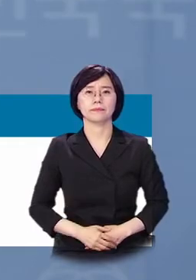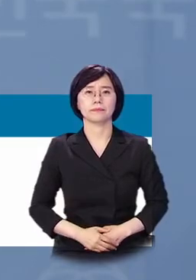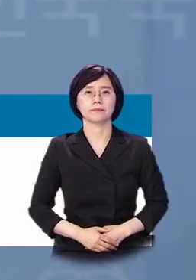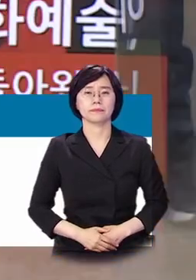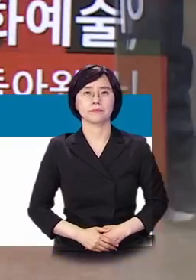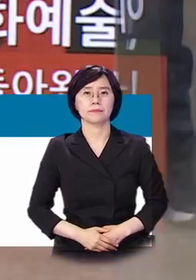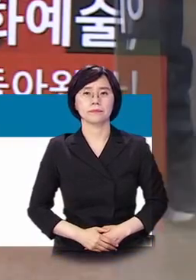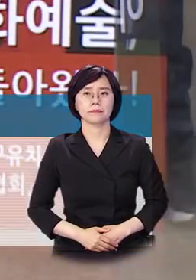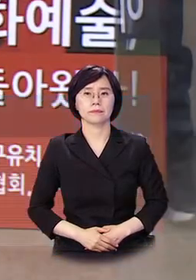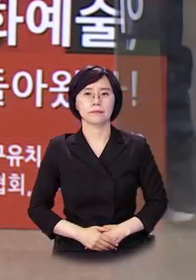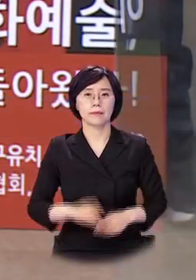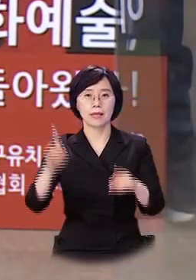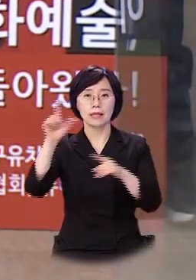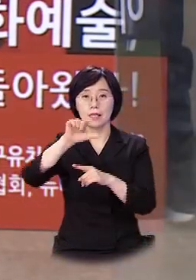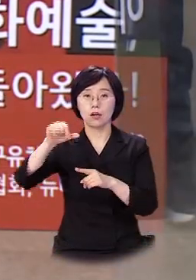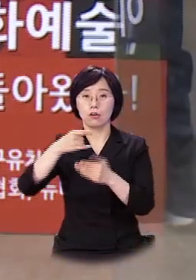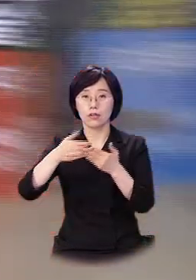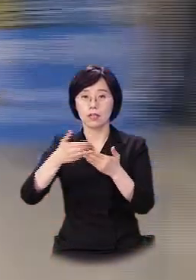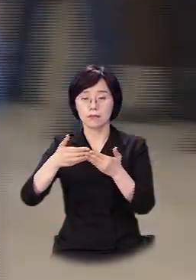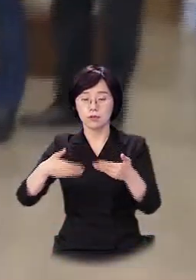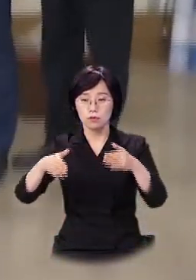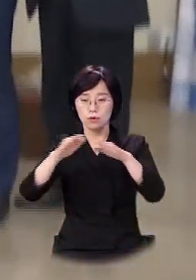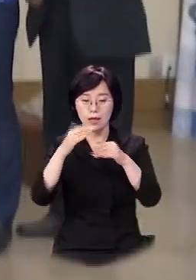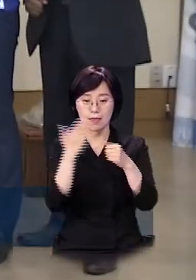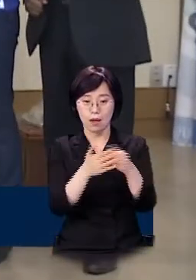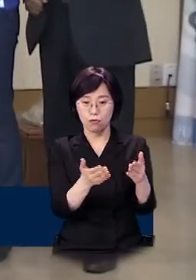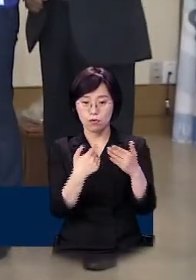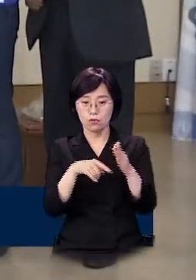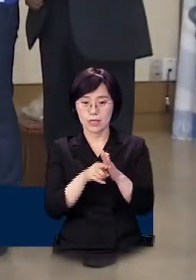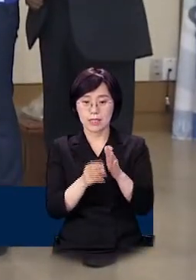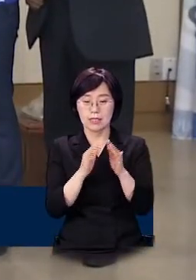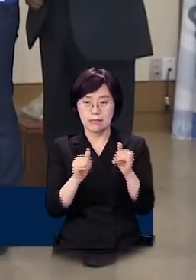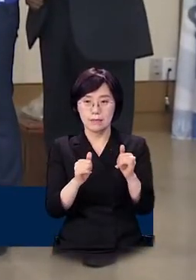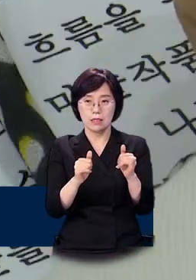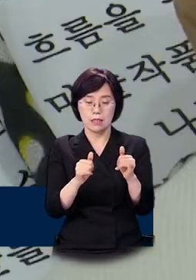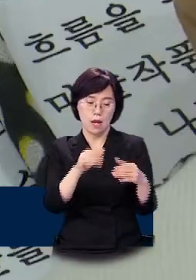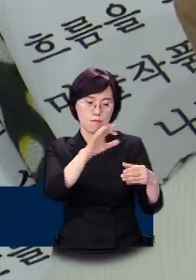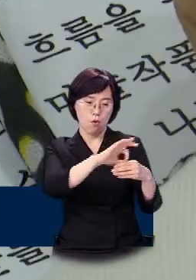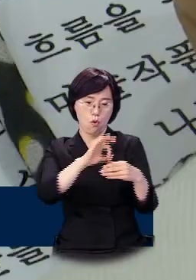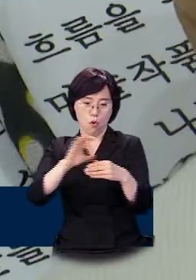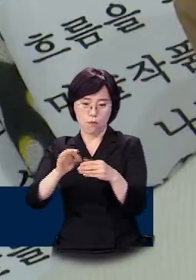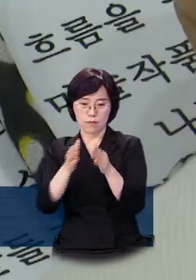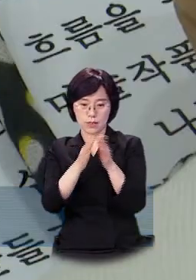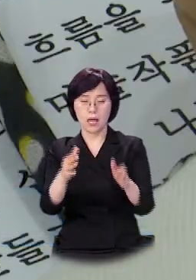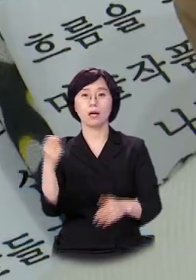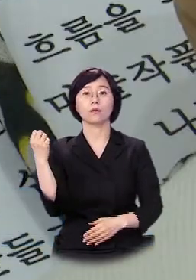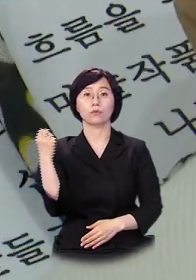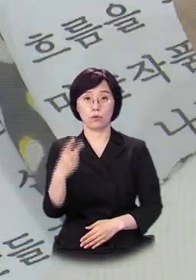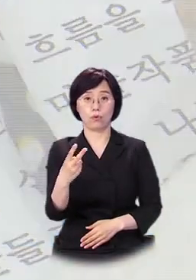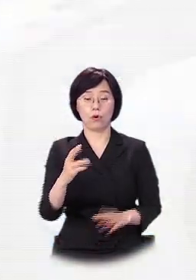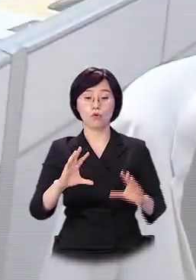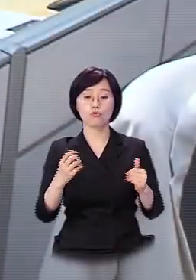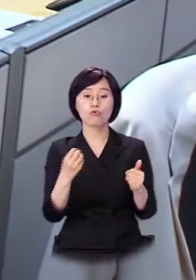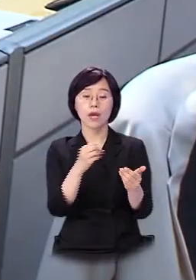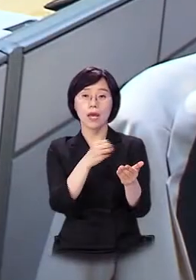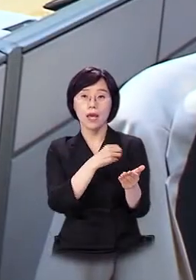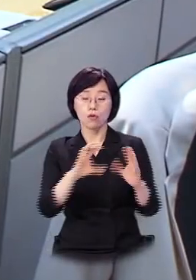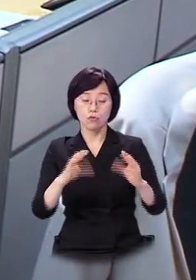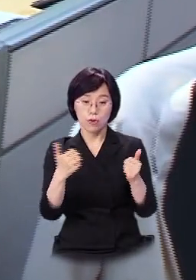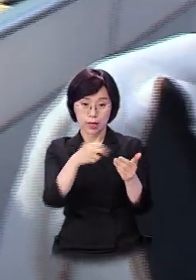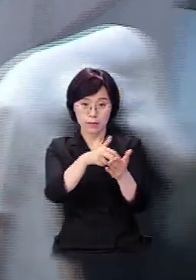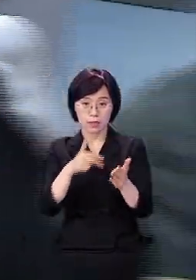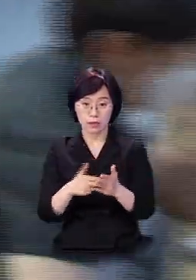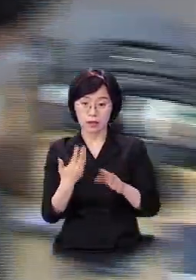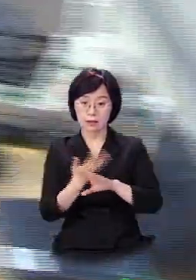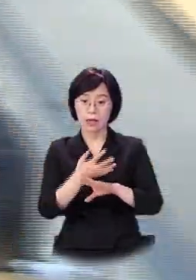있는가 이건희 미술관 대구 유치를 위한 범시민 성검 모금 운동이 시작된 가운데 국회 차원에서 다른